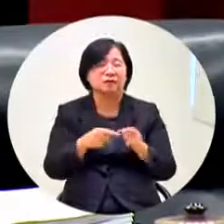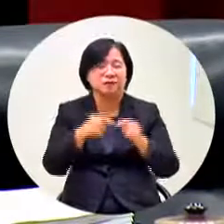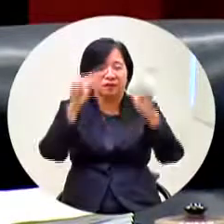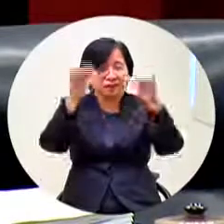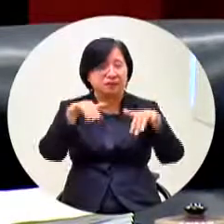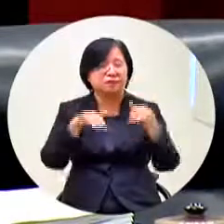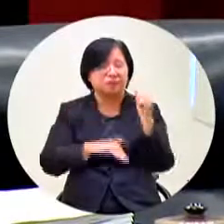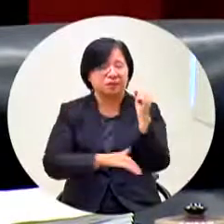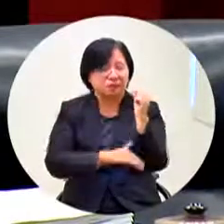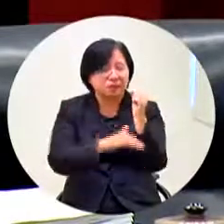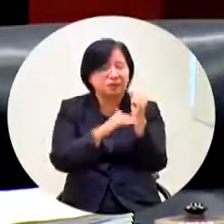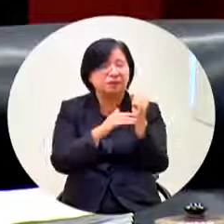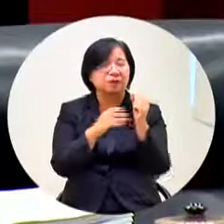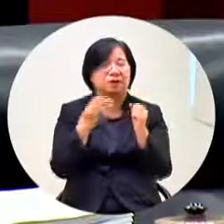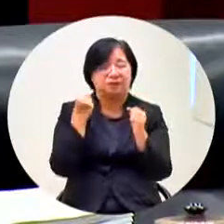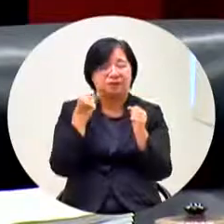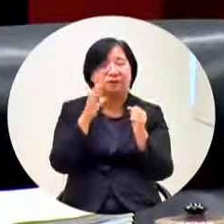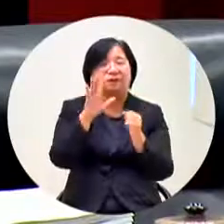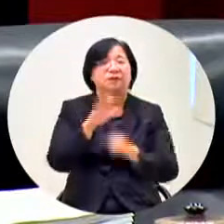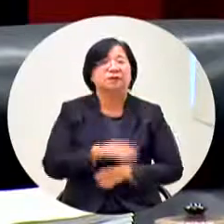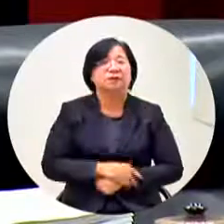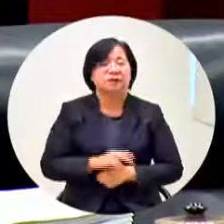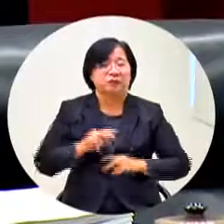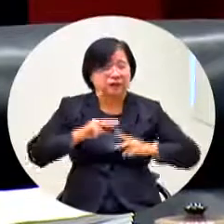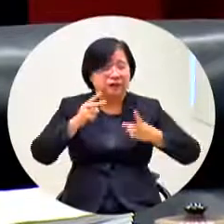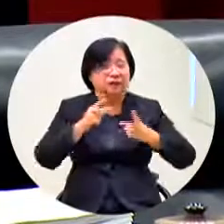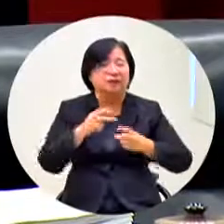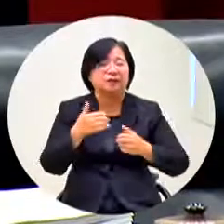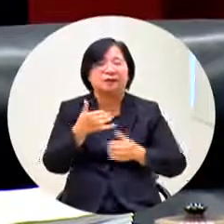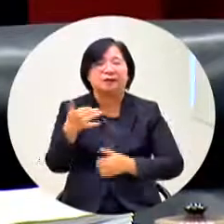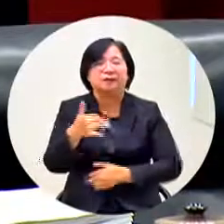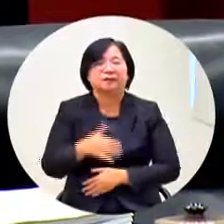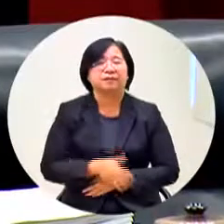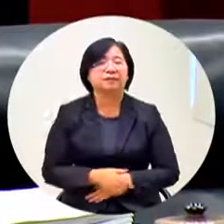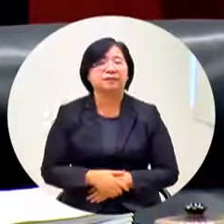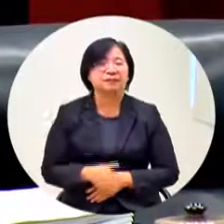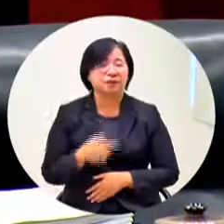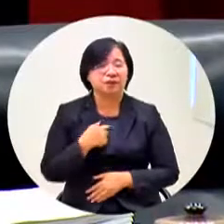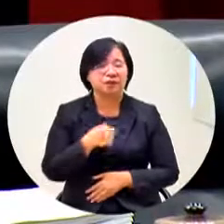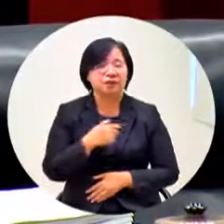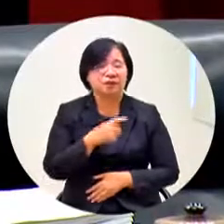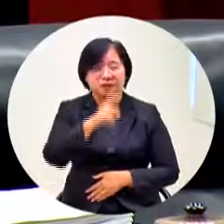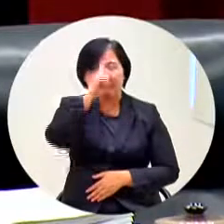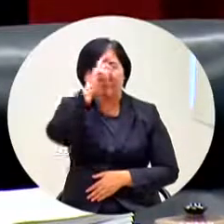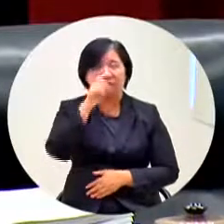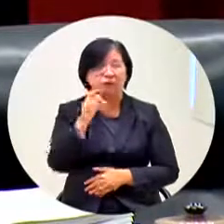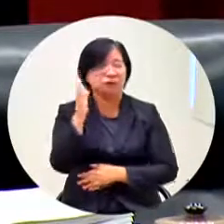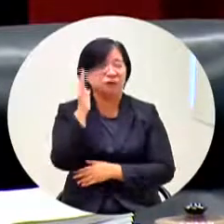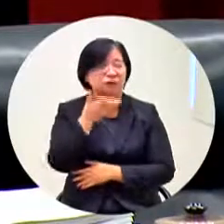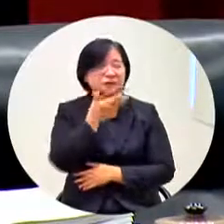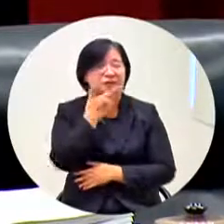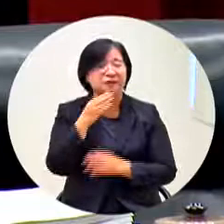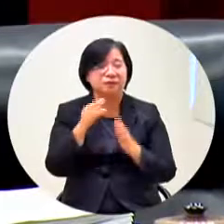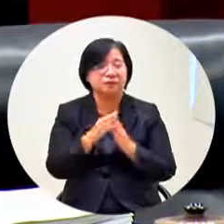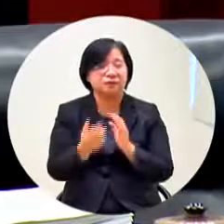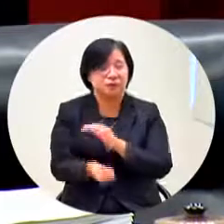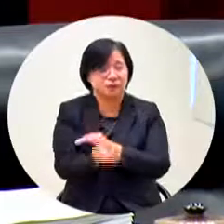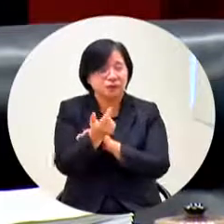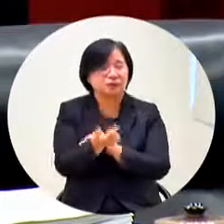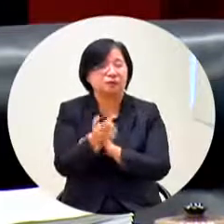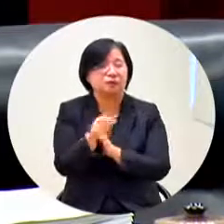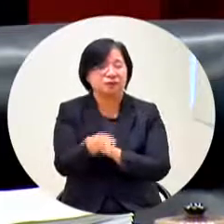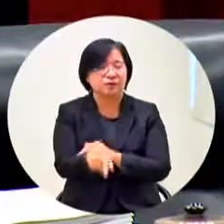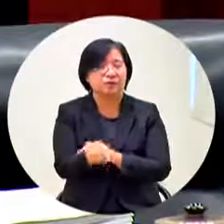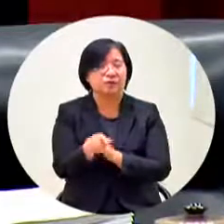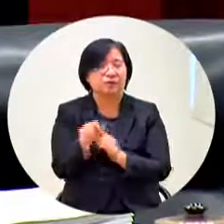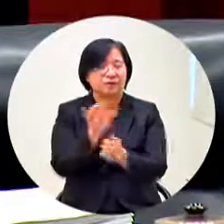有淹，因为这边还没有做改善，所以我也拜托水利局的部分尽快来做改